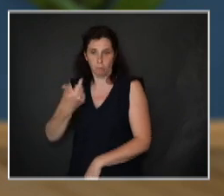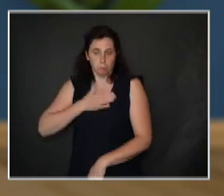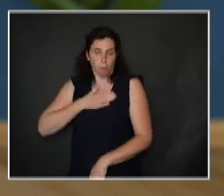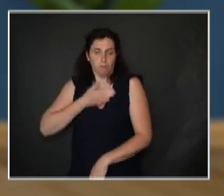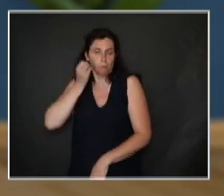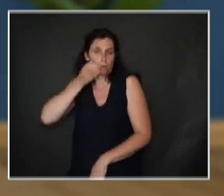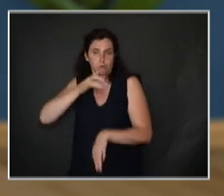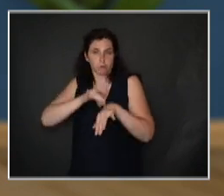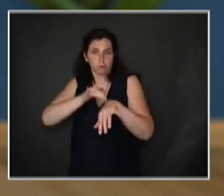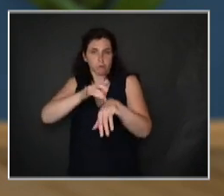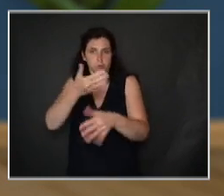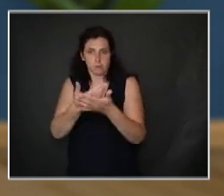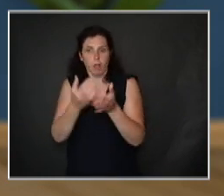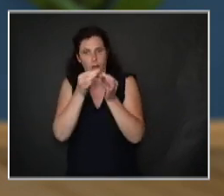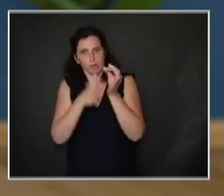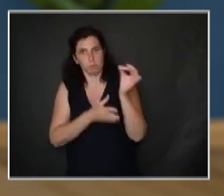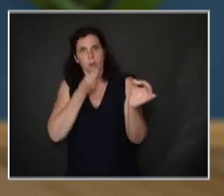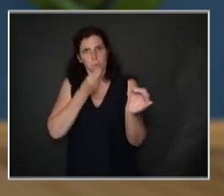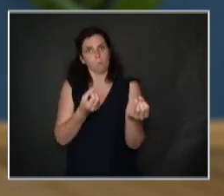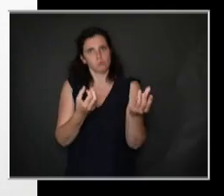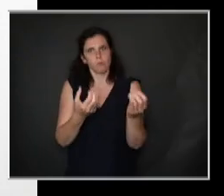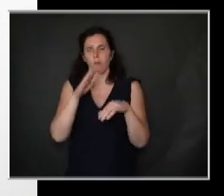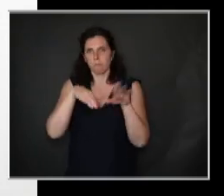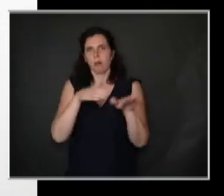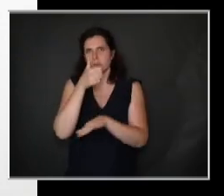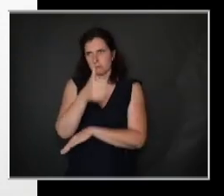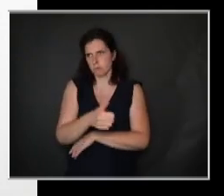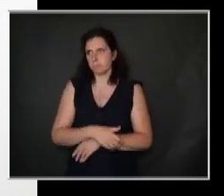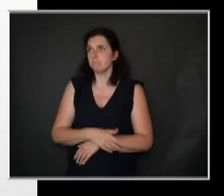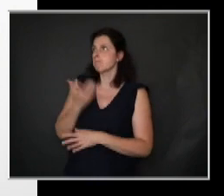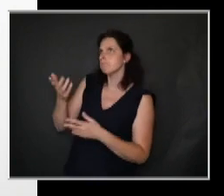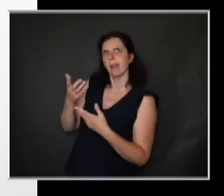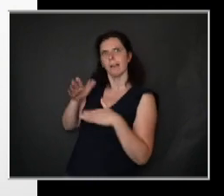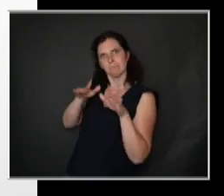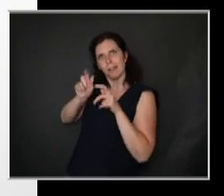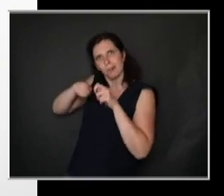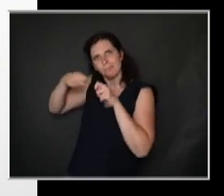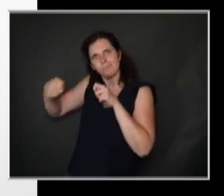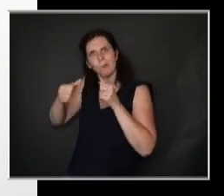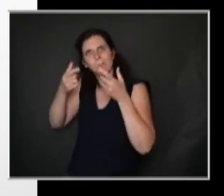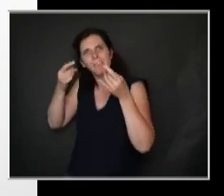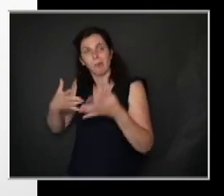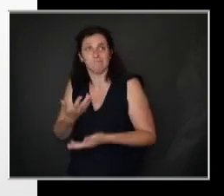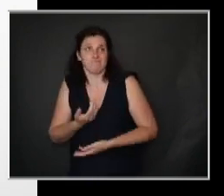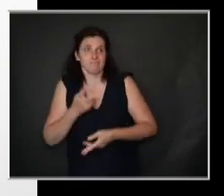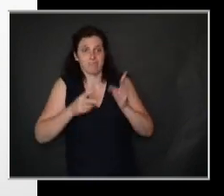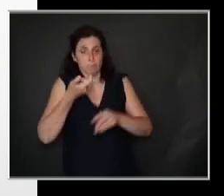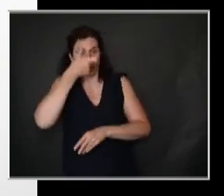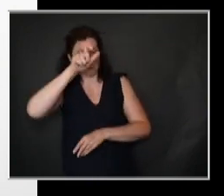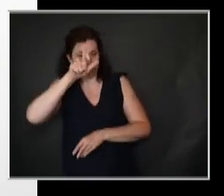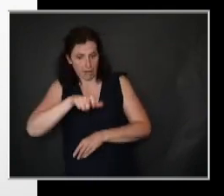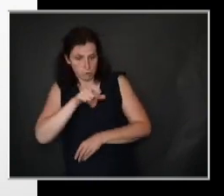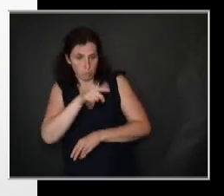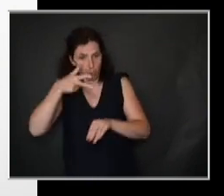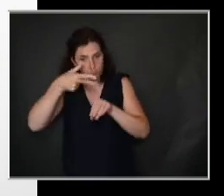jours. Et ça donne de bons résultats la plupart du temps. Ça dure combien ? Alors, il y a des gens à qui je le fais une fois et ils n'en